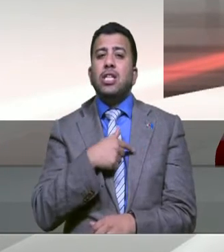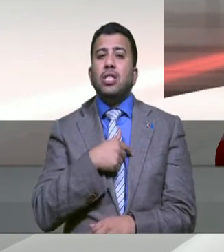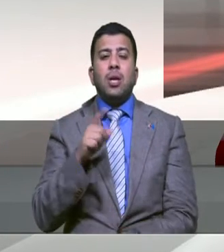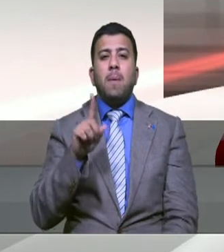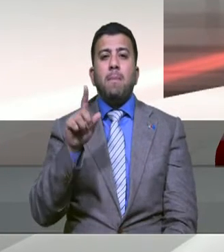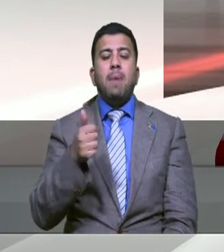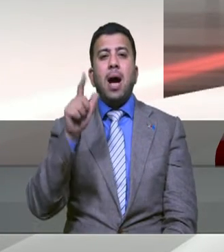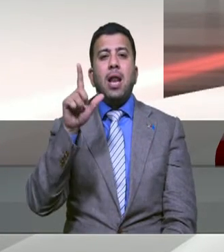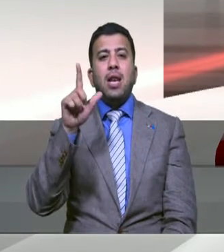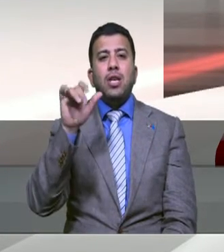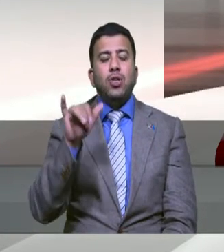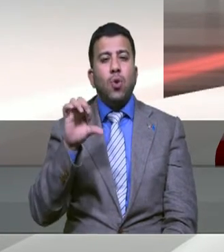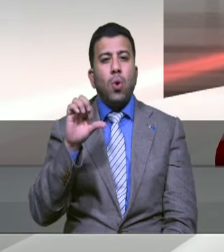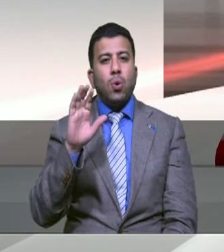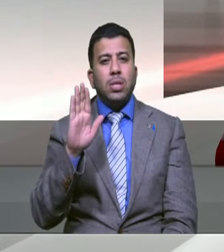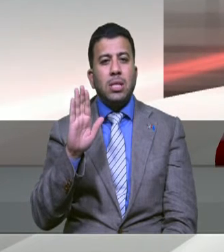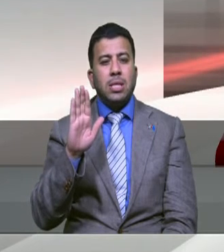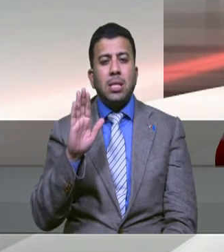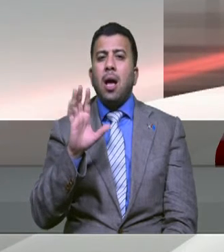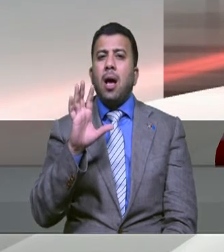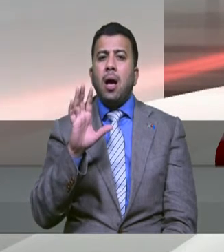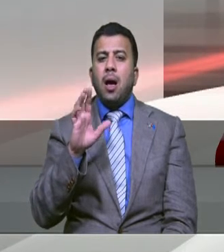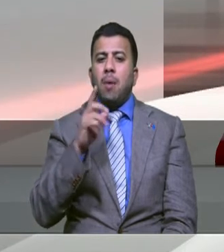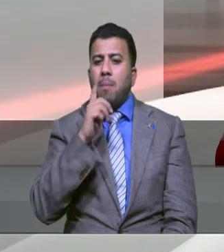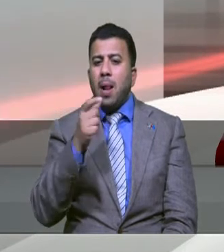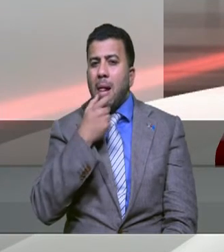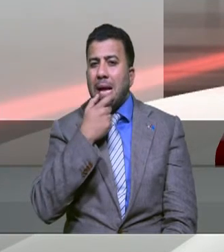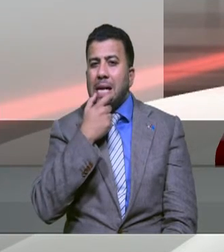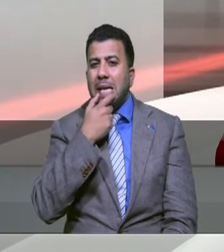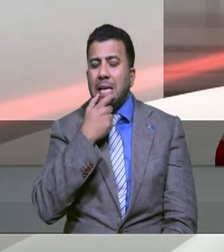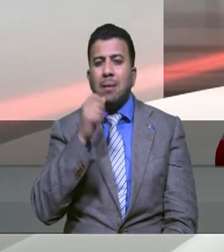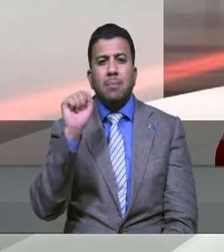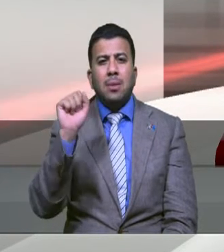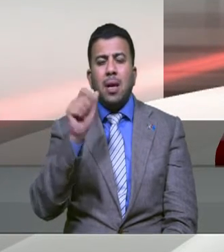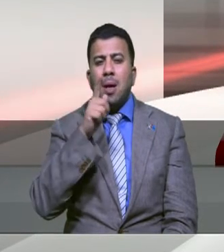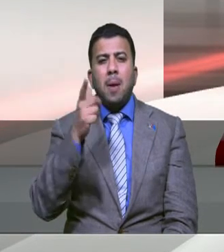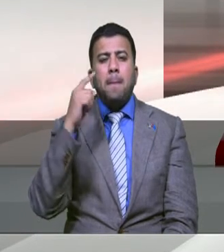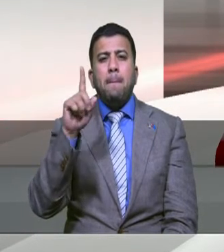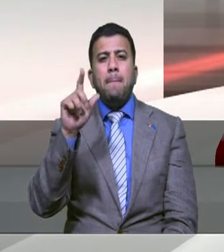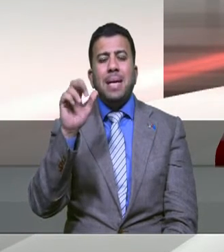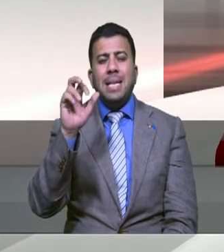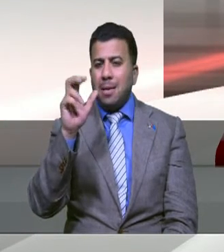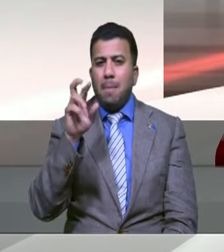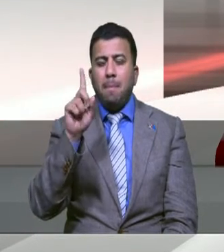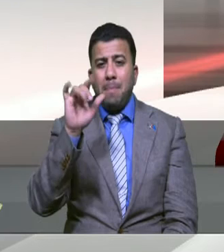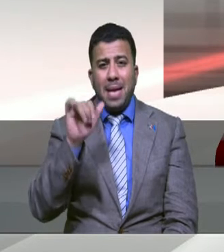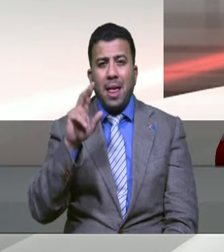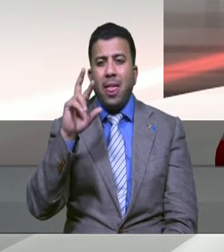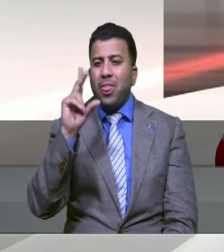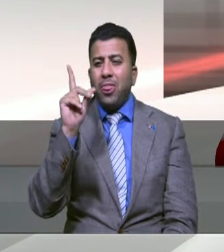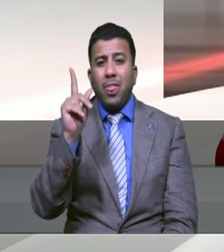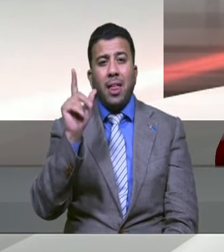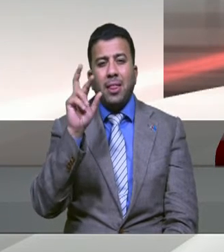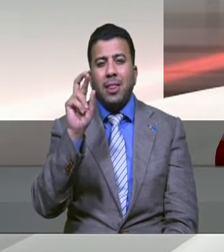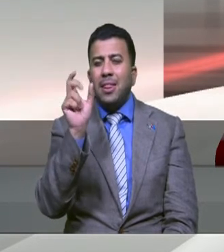باليوز. باليوز، باليوز كلمة بيزنطية قديمة، الحاكم حاكم المقاطعة. الآن